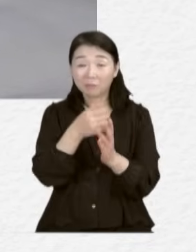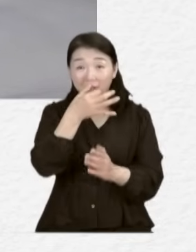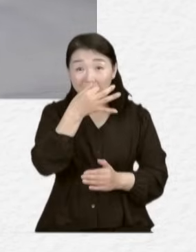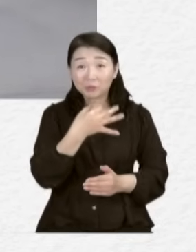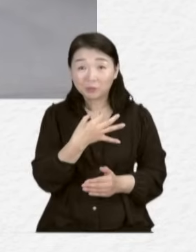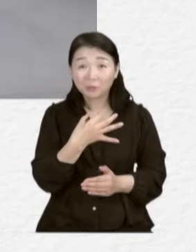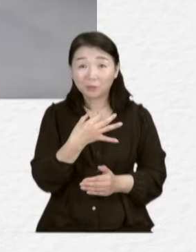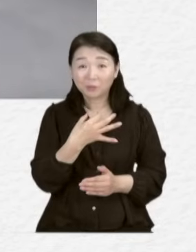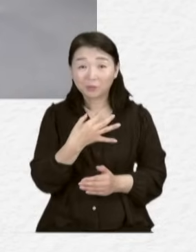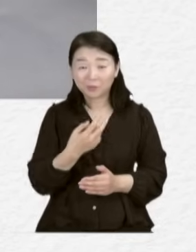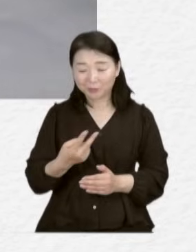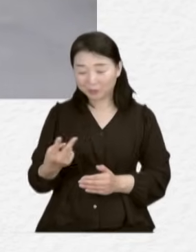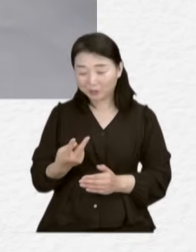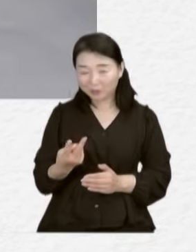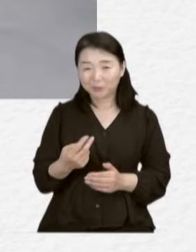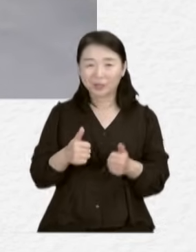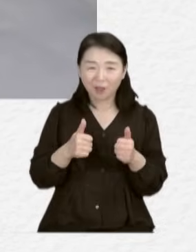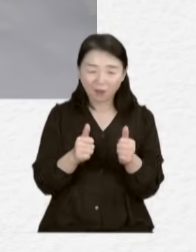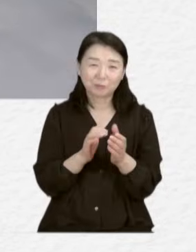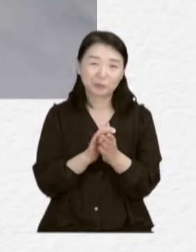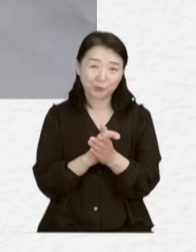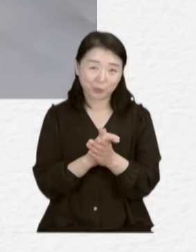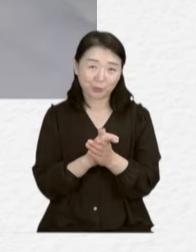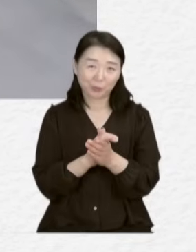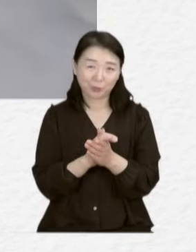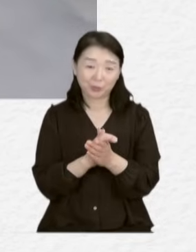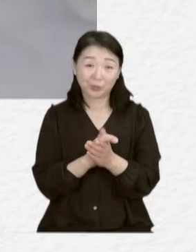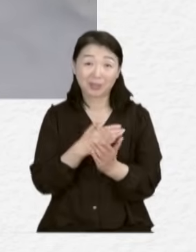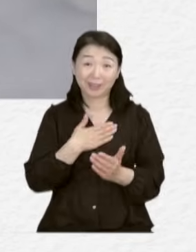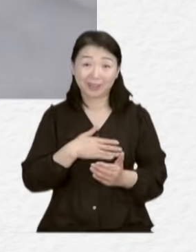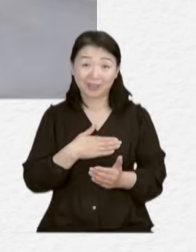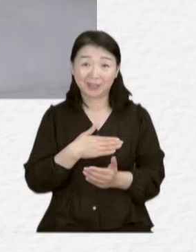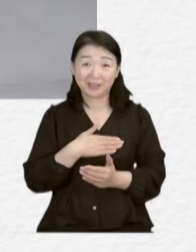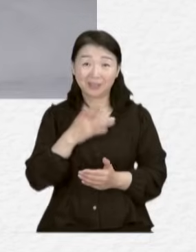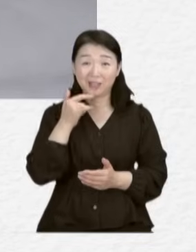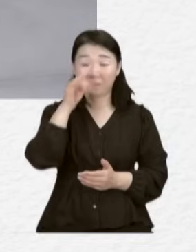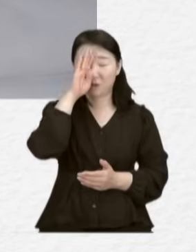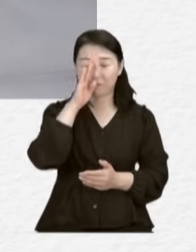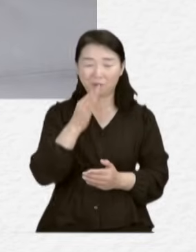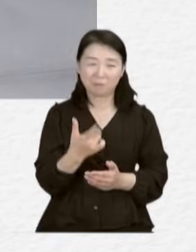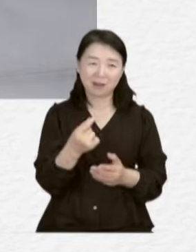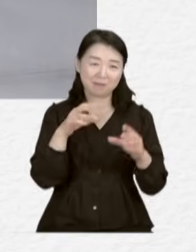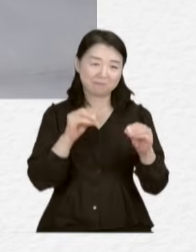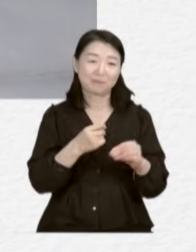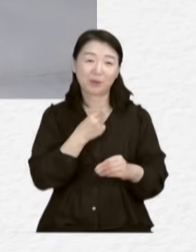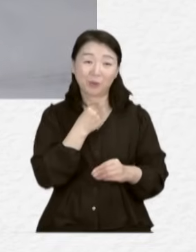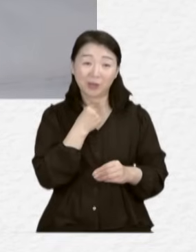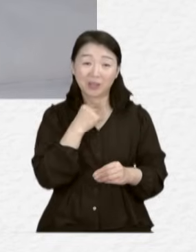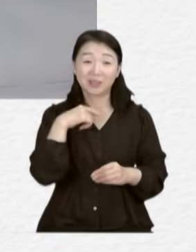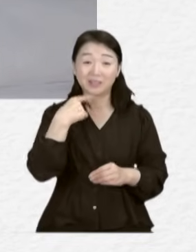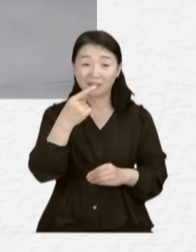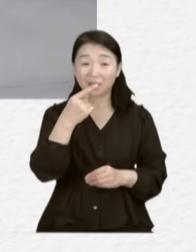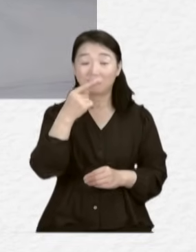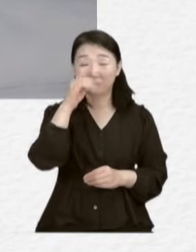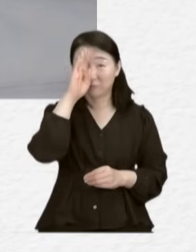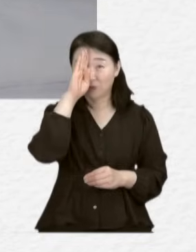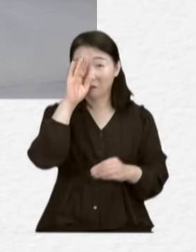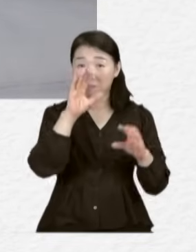암에 걸려서 힘드시죠 저희가 꾸준히 기도할게요 아빠 경이 낫길 바래요